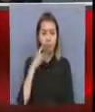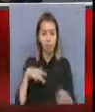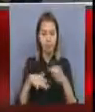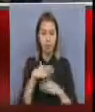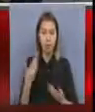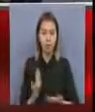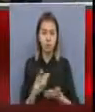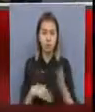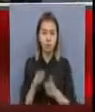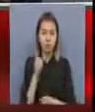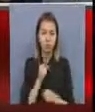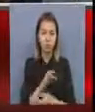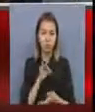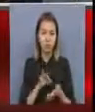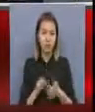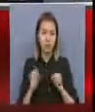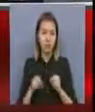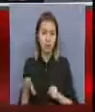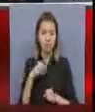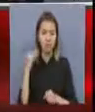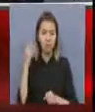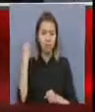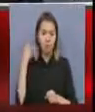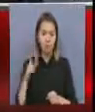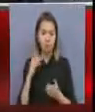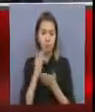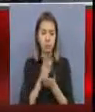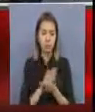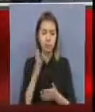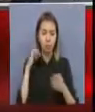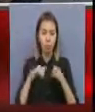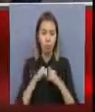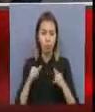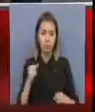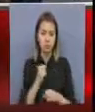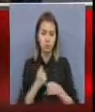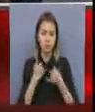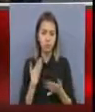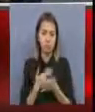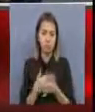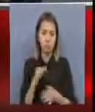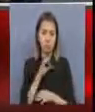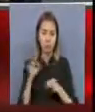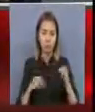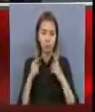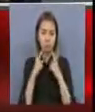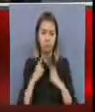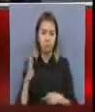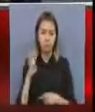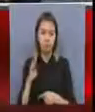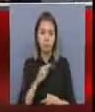Қазақстандықтардың әл-ауқатын жақсарту мақсатында қолға алынған елбасының бес бастамасы елдің игілігі үшін жасалған оптимистік жоба. Әсіресе